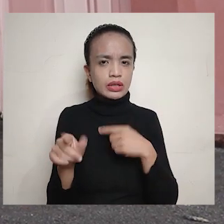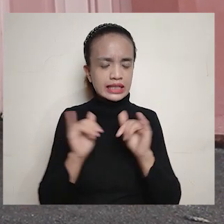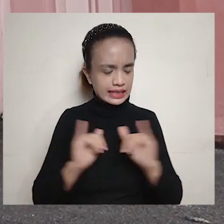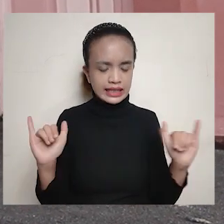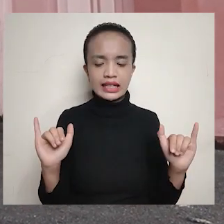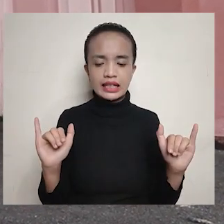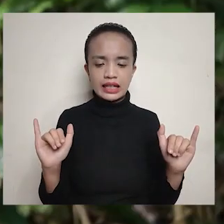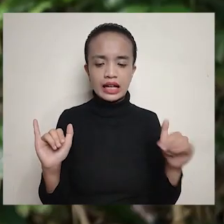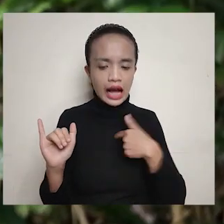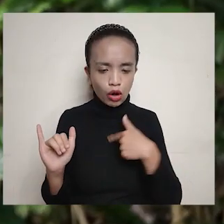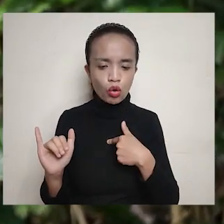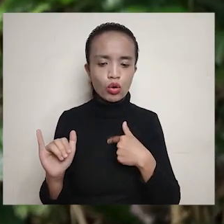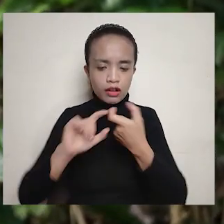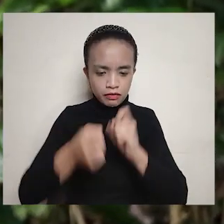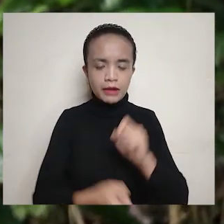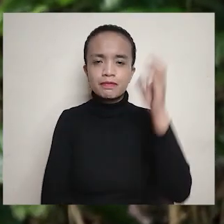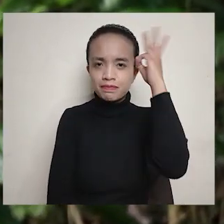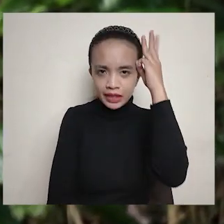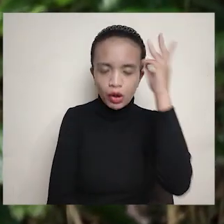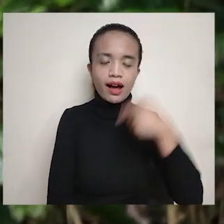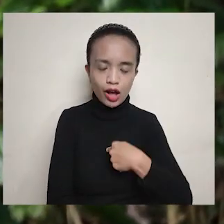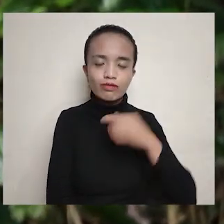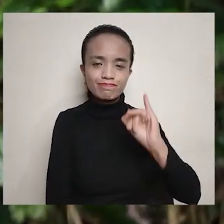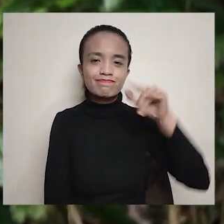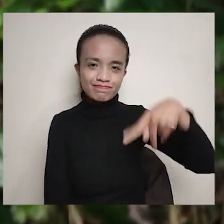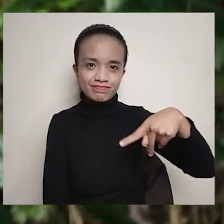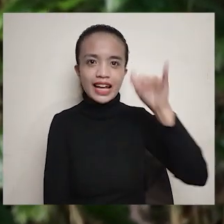myself now as an Ifugao, as an indigenous person.